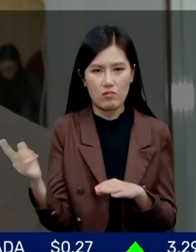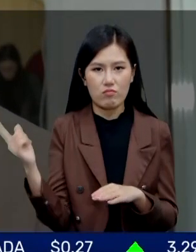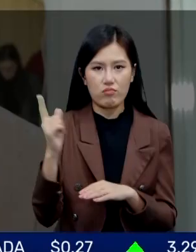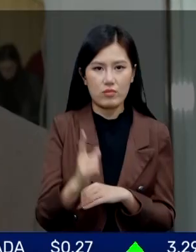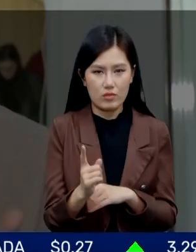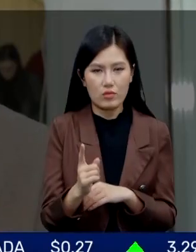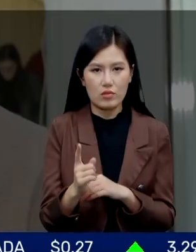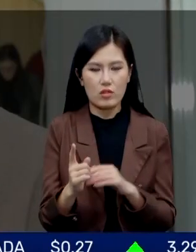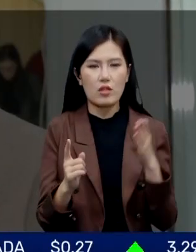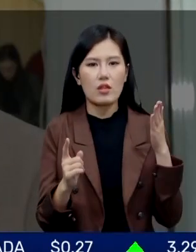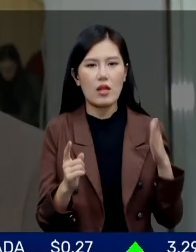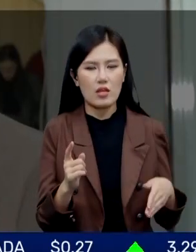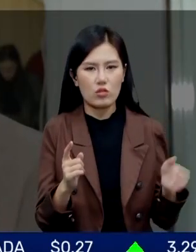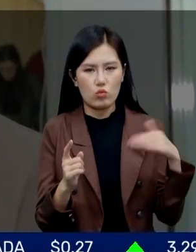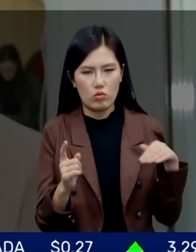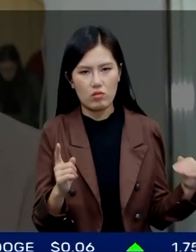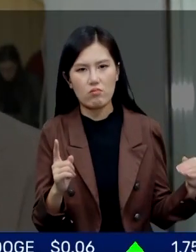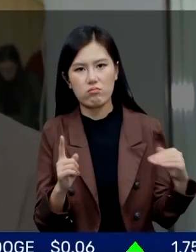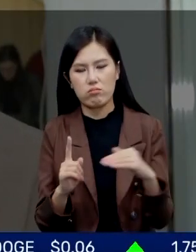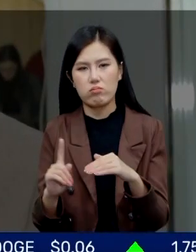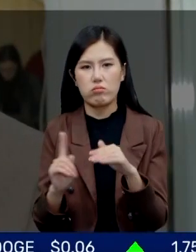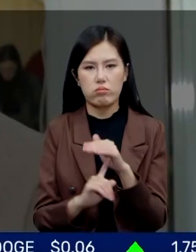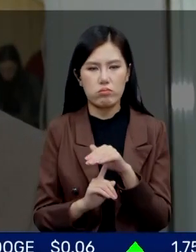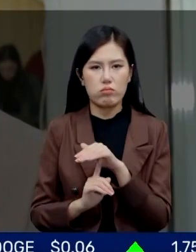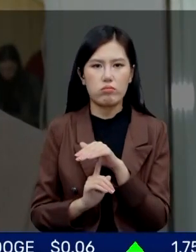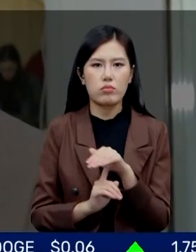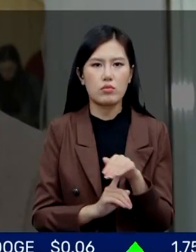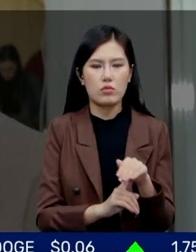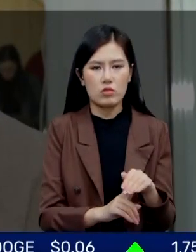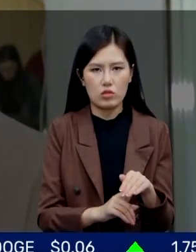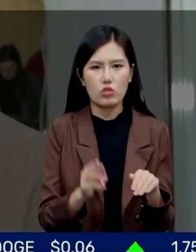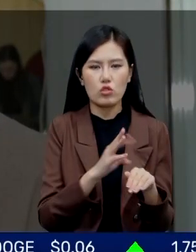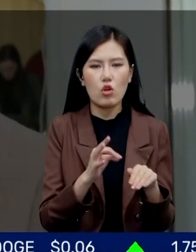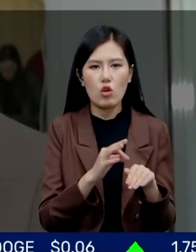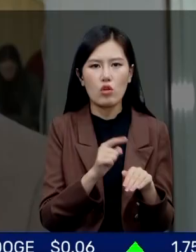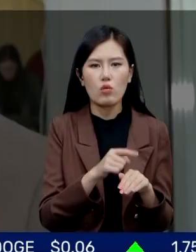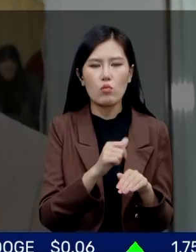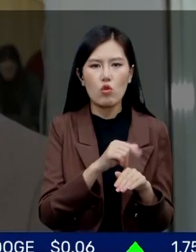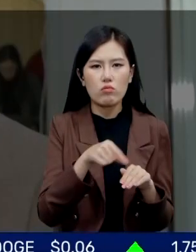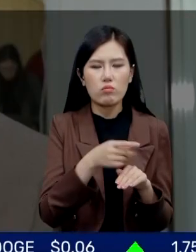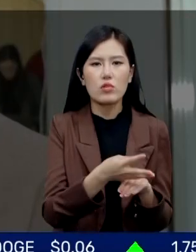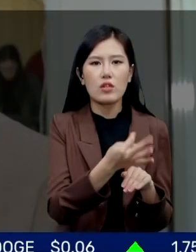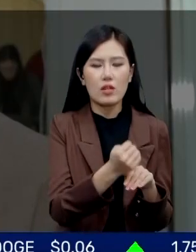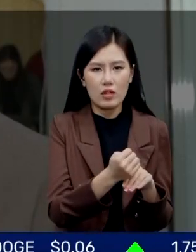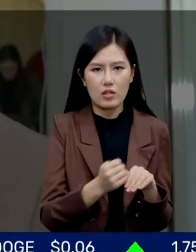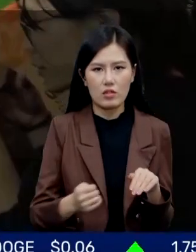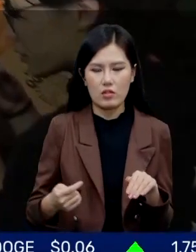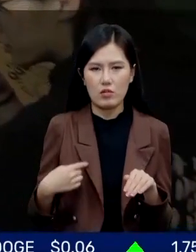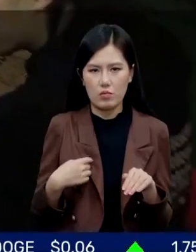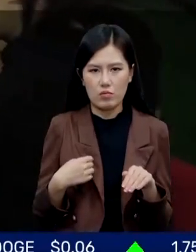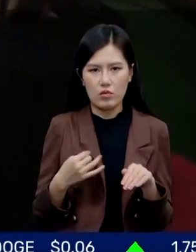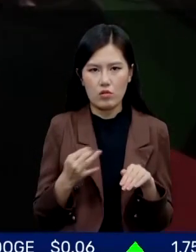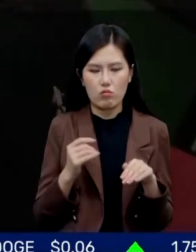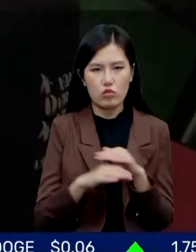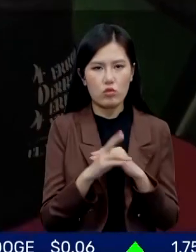юу таксигаа дуудаад тэнгүүтэ ерөн бол такси үйлчилгээг яг автоматар тооцож гаргаад тэрийгэ тэрнээ төрөвчнээсээ одоо төлбөр төлөх боломжтой.